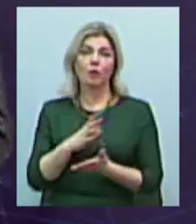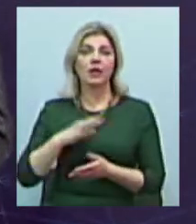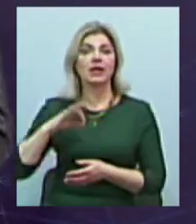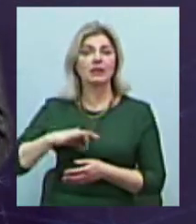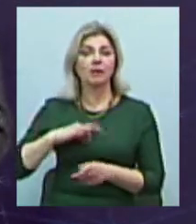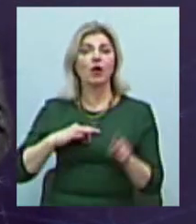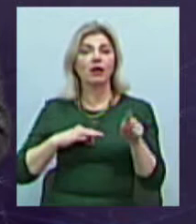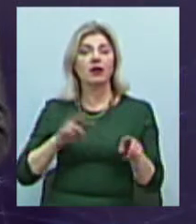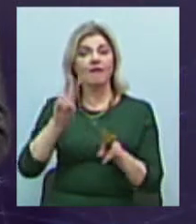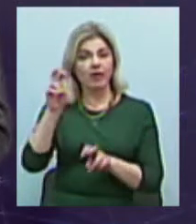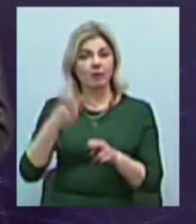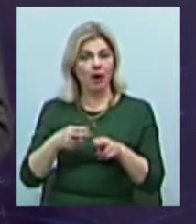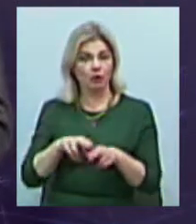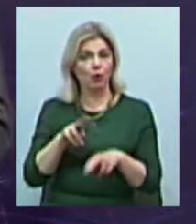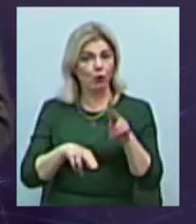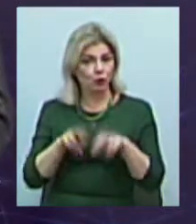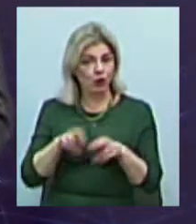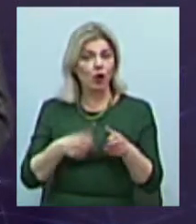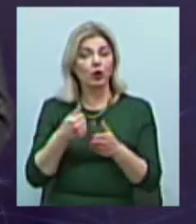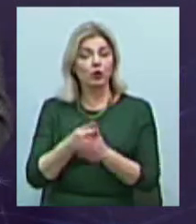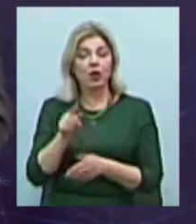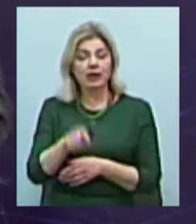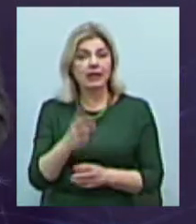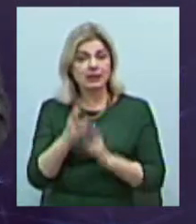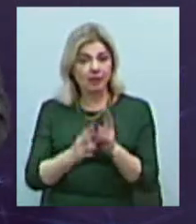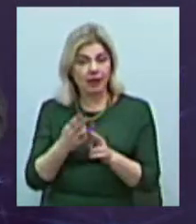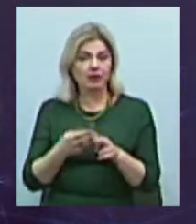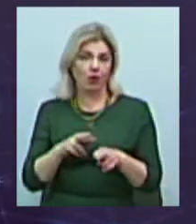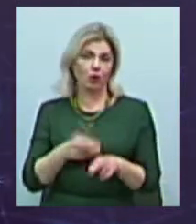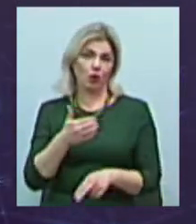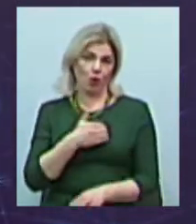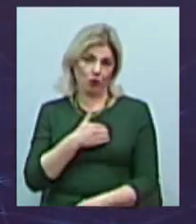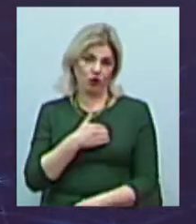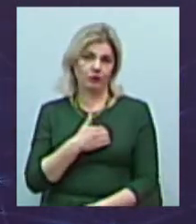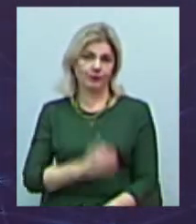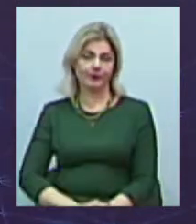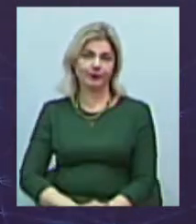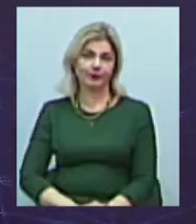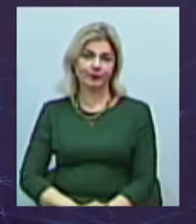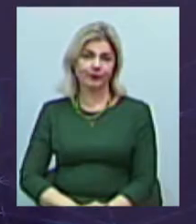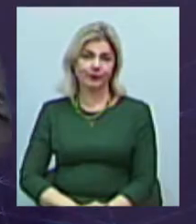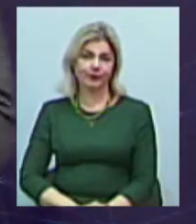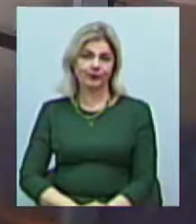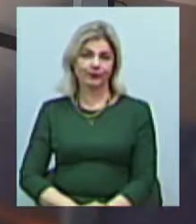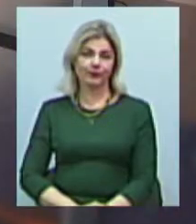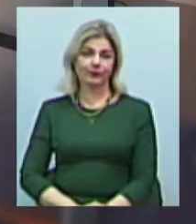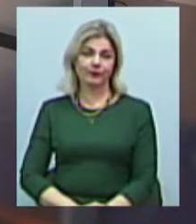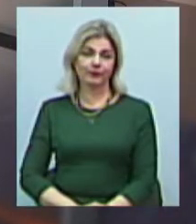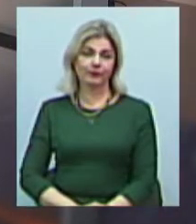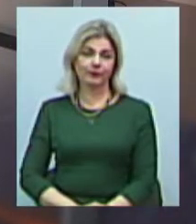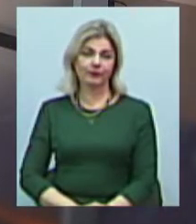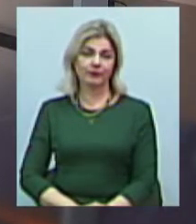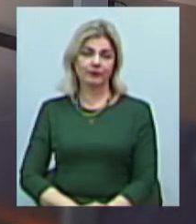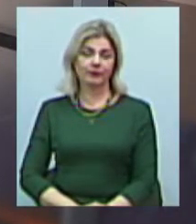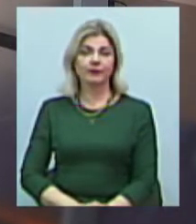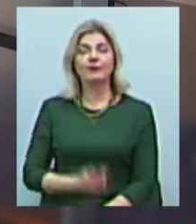та компанія, яка будує, до тих змін, котрі хоче пан Новак. Я перепрошую, перш ніж продовжимо.